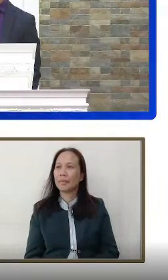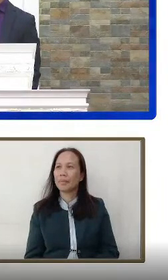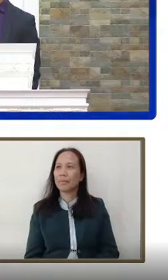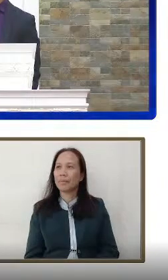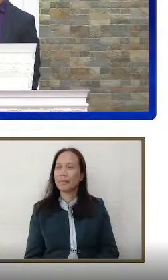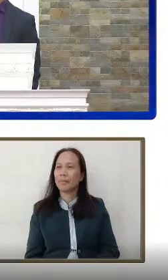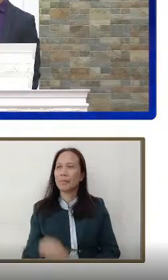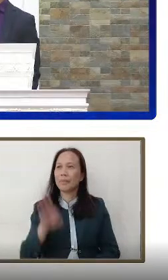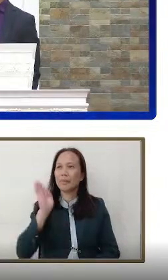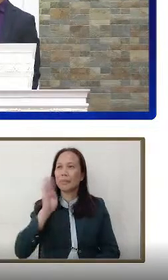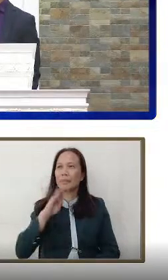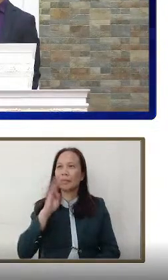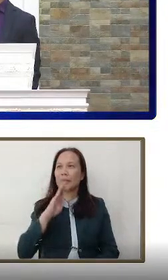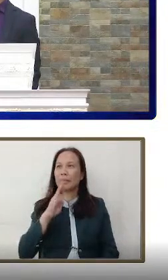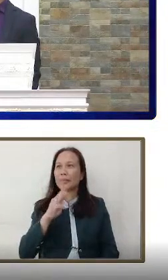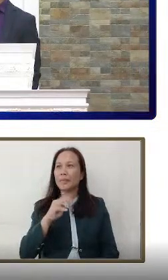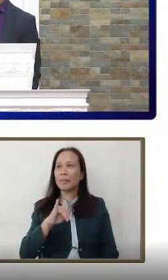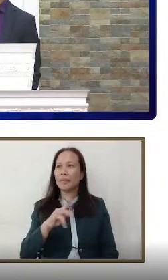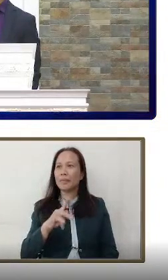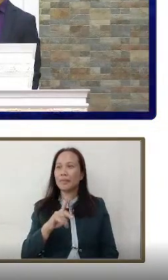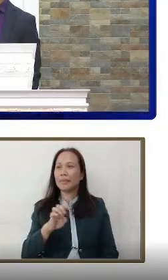Mike, magandang gabi sa inyo lahat.